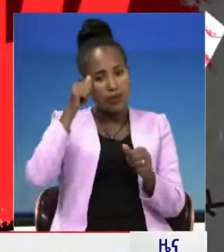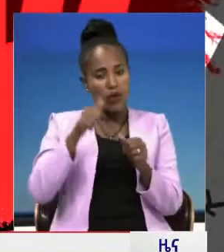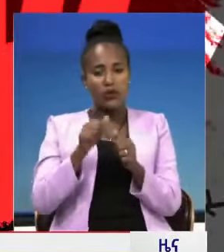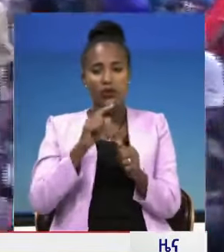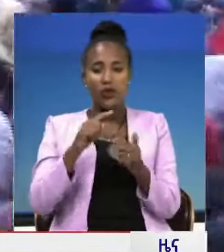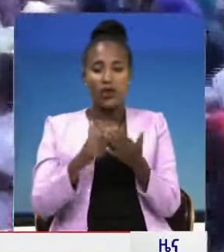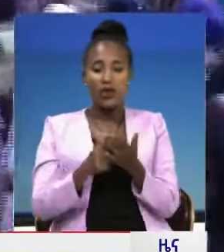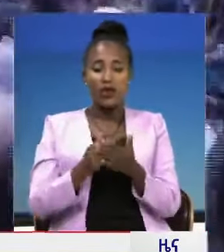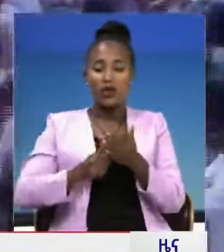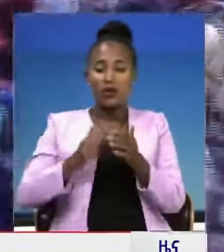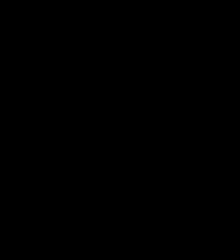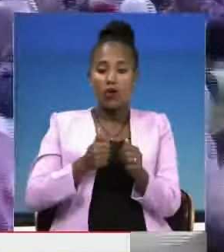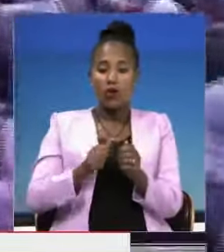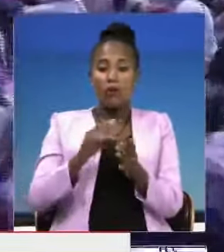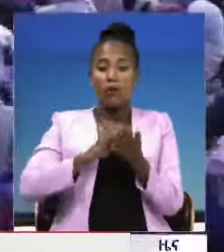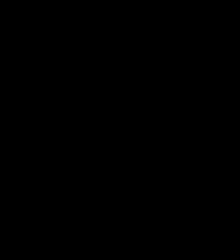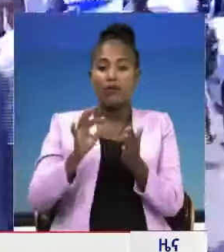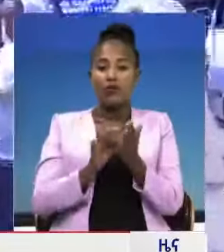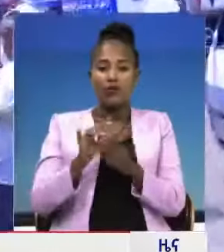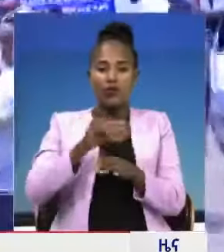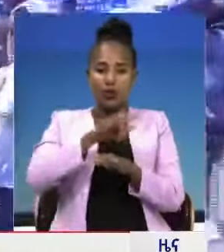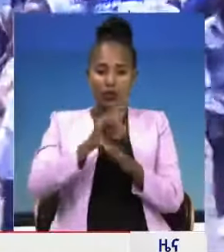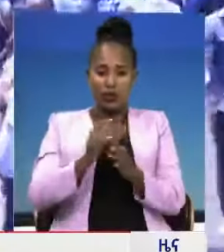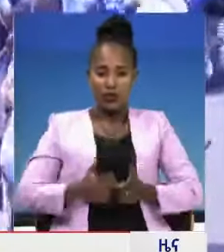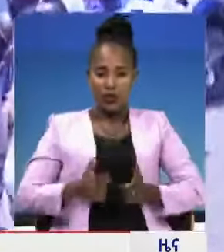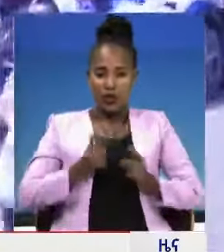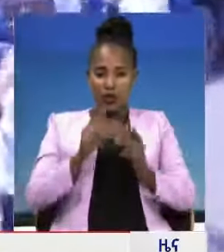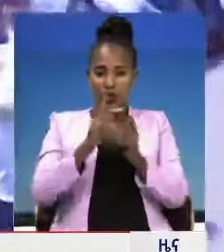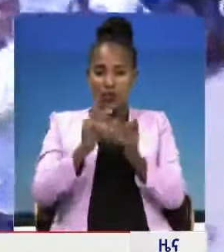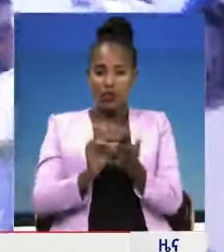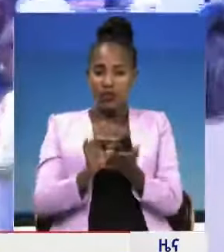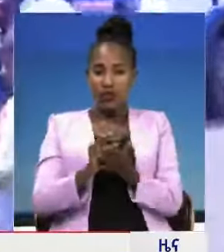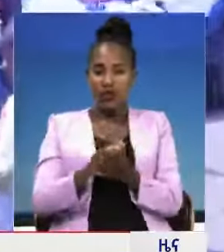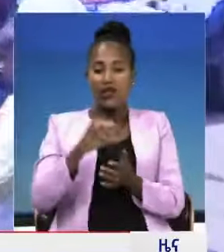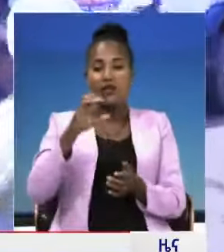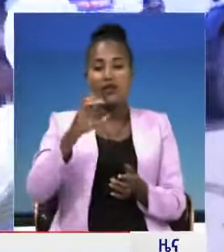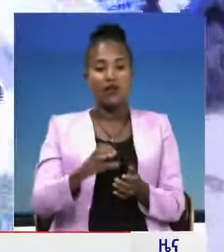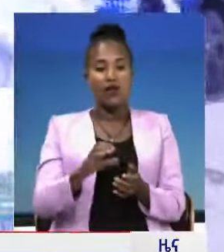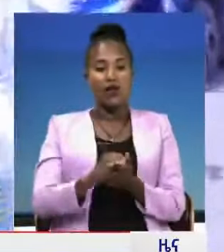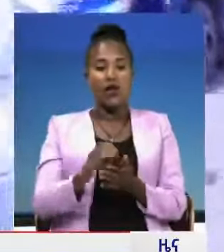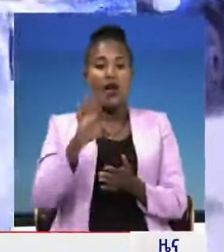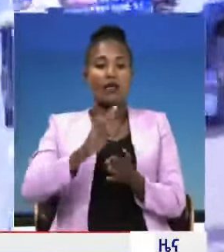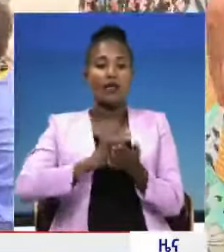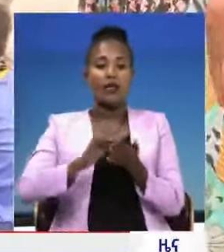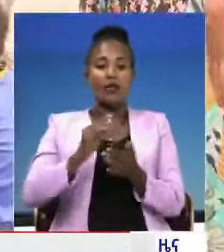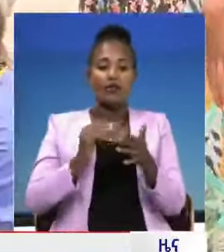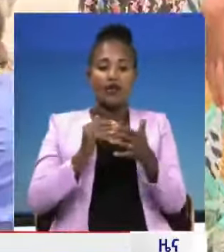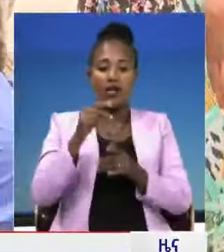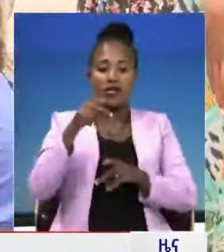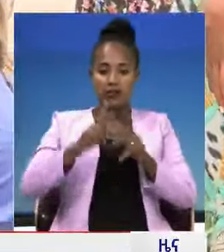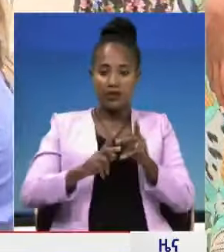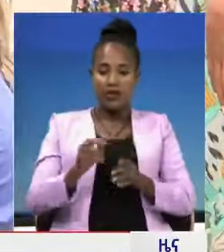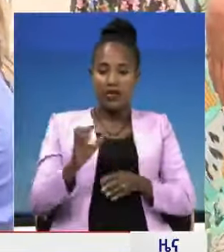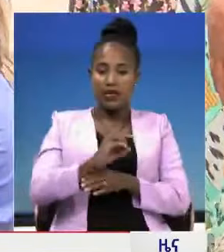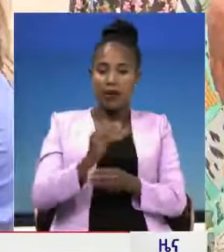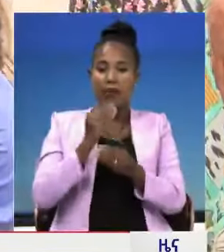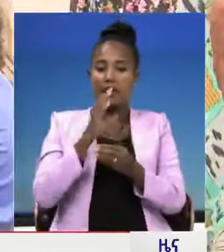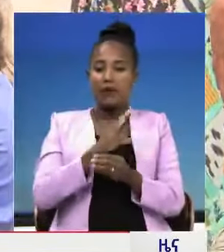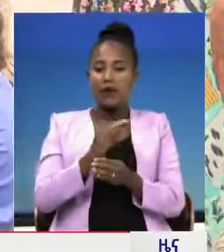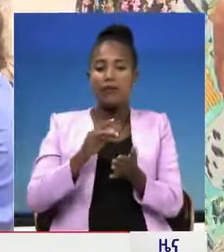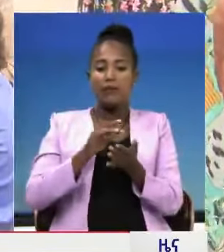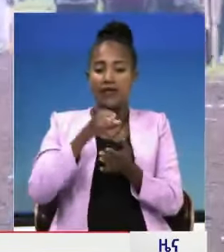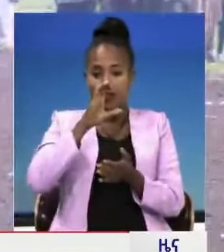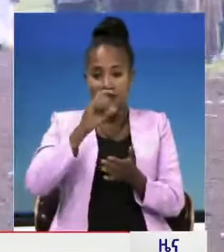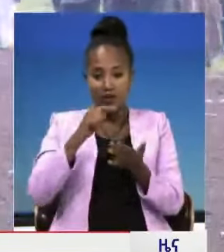ነው። ይህን ተከትሎም በሚሊዮን የሚቆጠሩ ዜጎች ከመኖሪያቸው ለመፈናቀል ተገዷል። 4 ሚሊዮን የሚጠጋ ሕዝብም ከዕለታዊ ምግብና